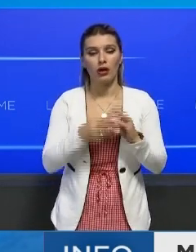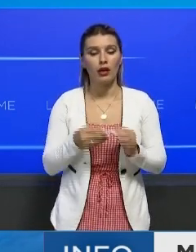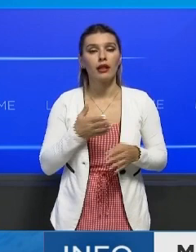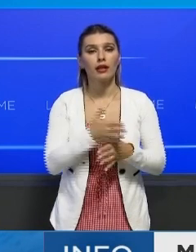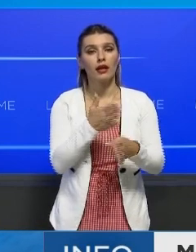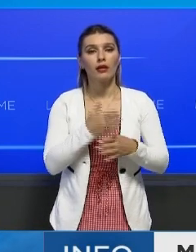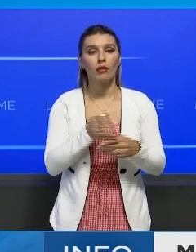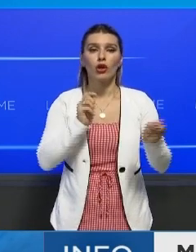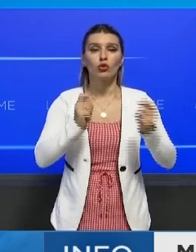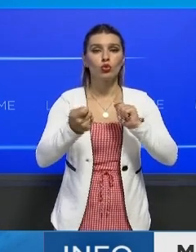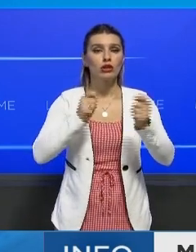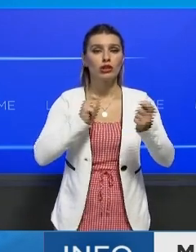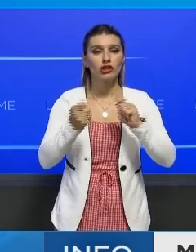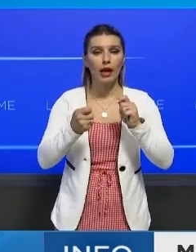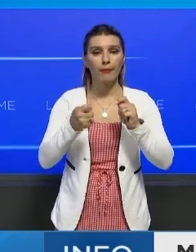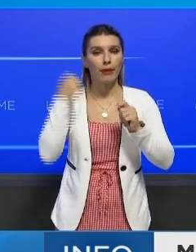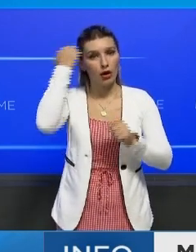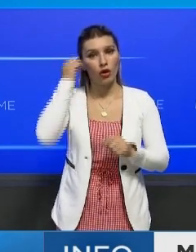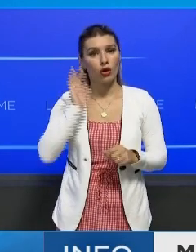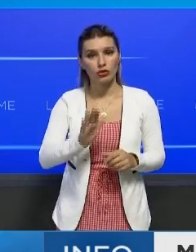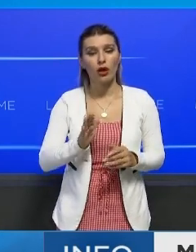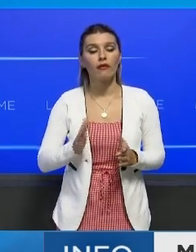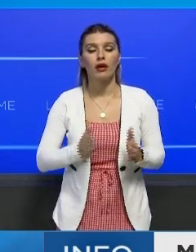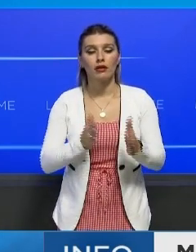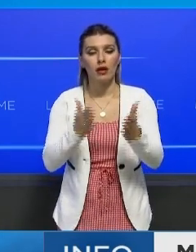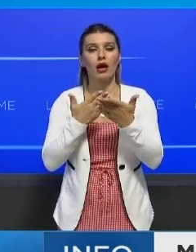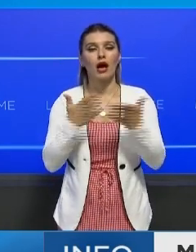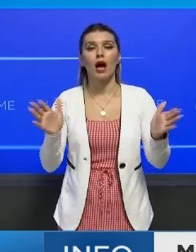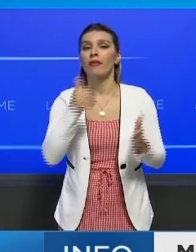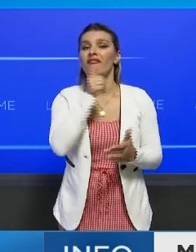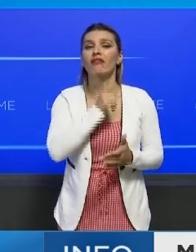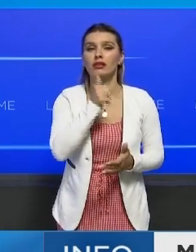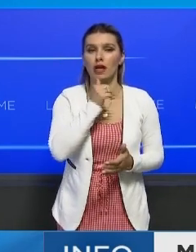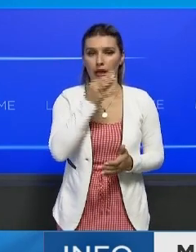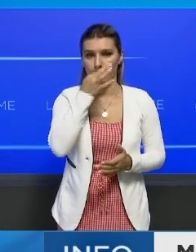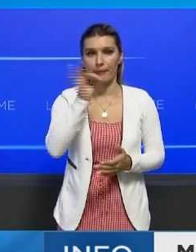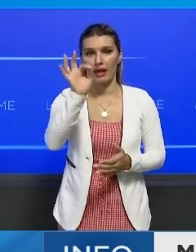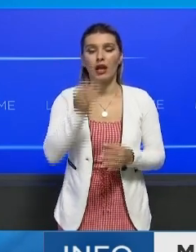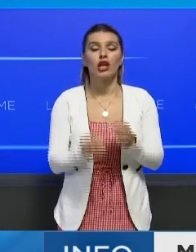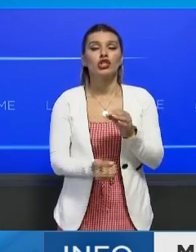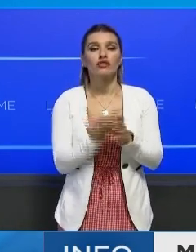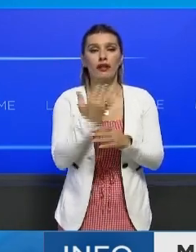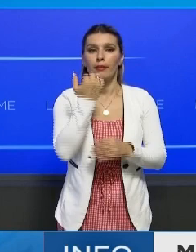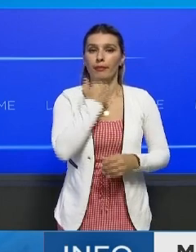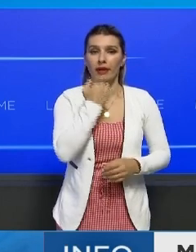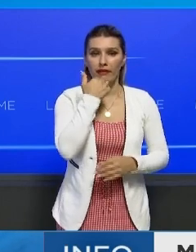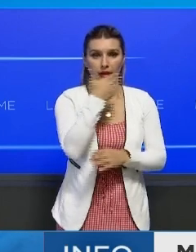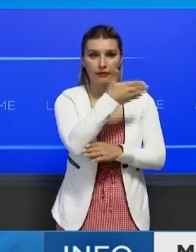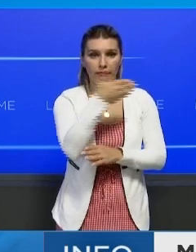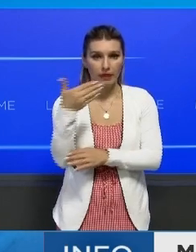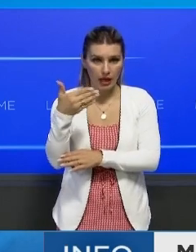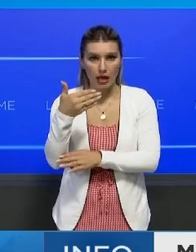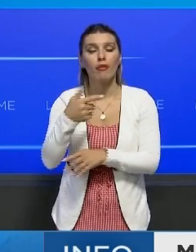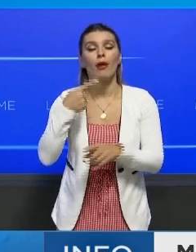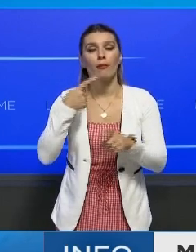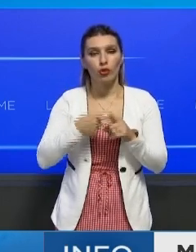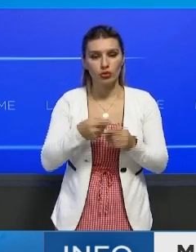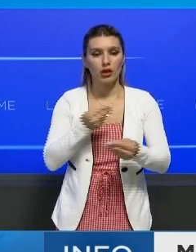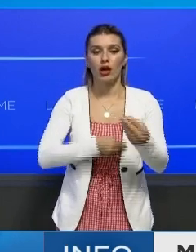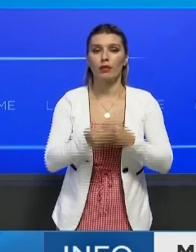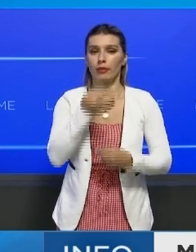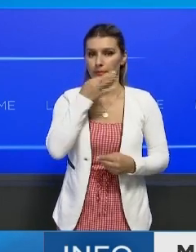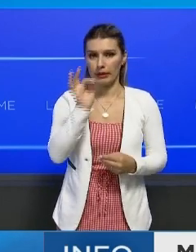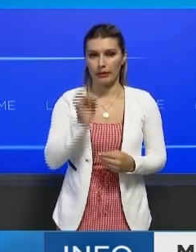reformat e Kosovës drejt përmirësimit të transparencës fiskale, zhvillimit të sektorit privat dhe rritjes së